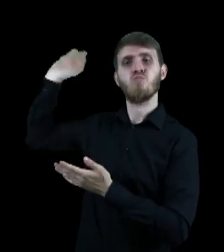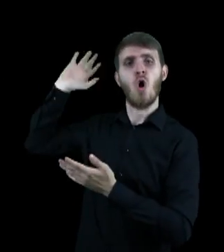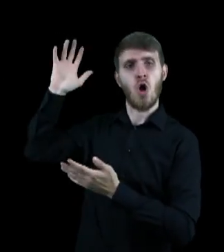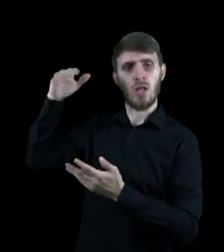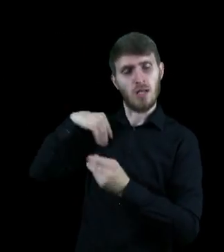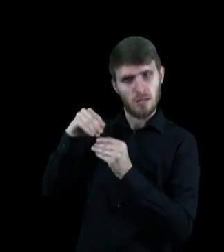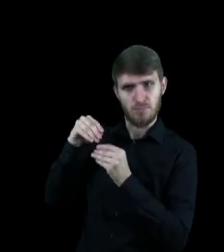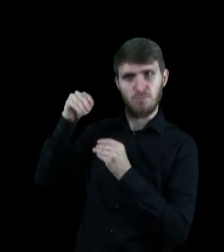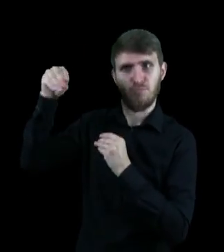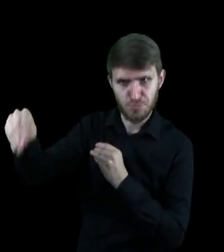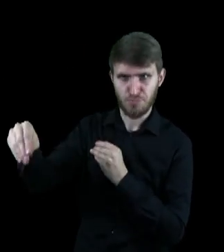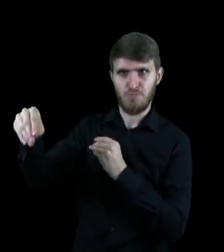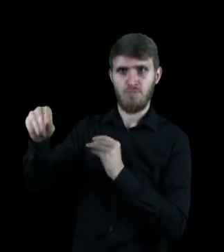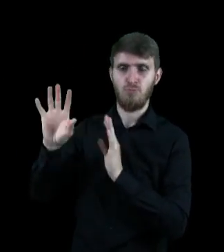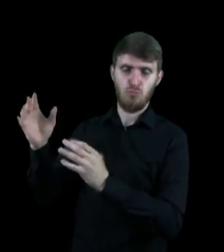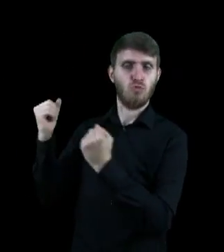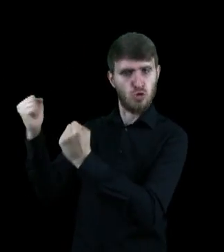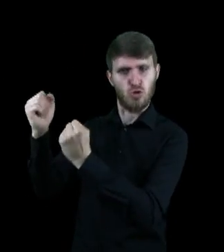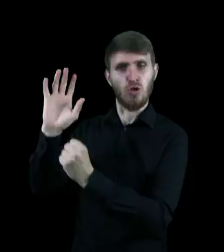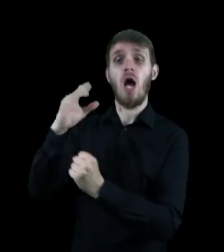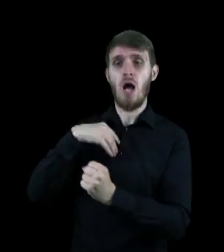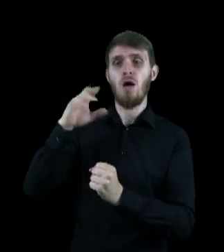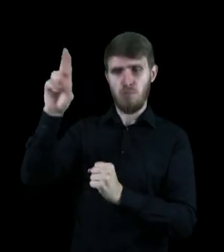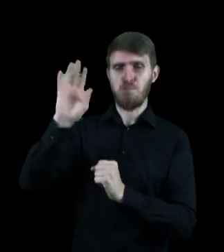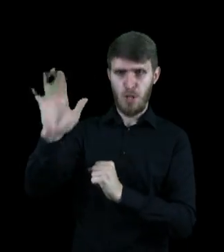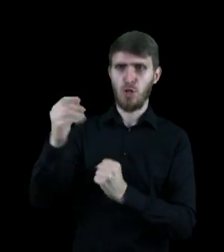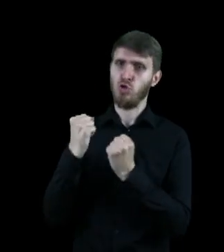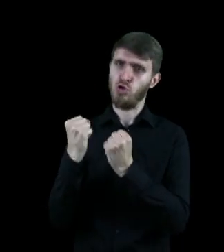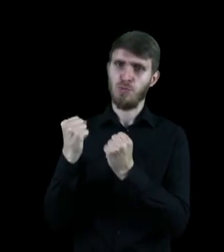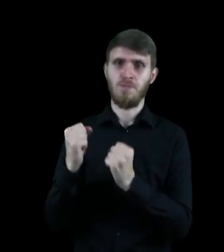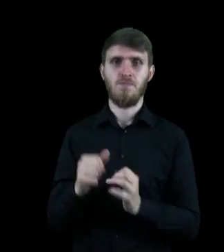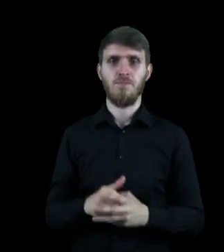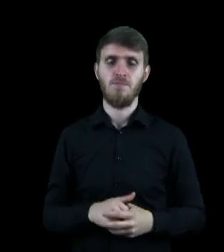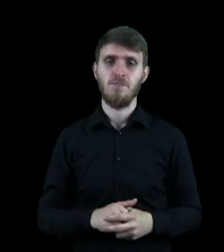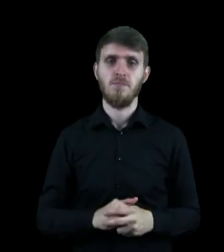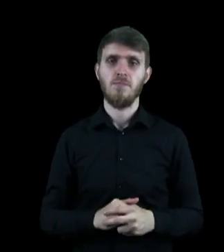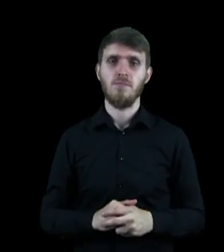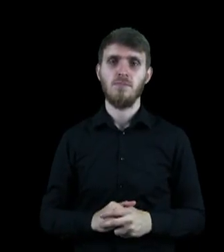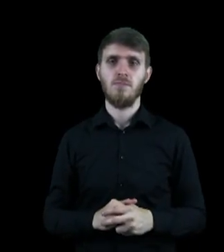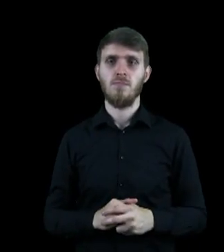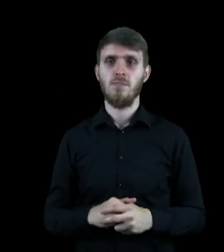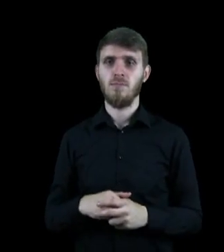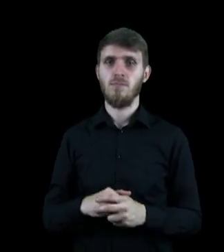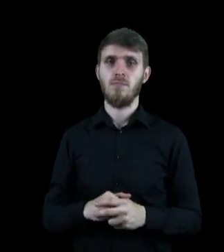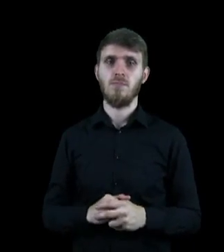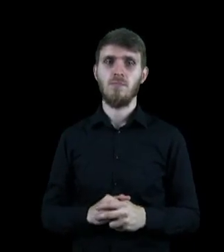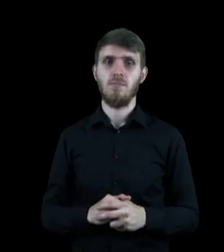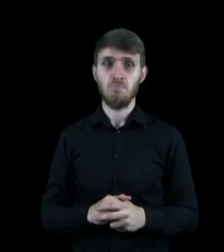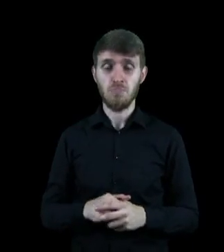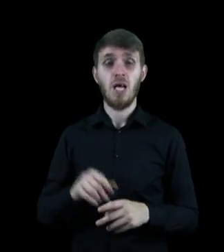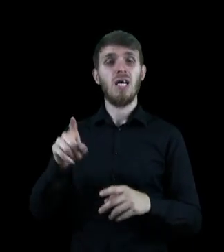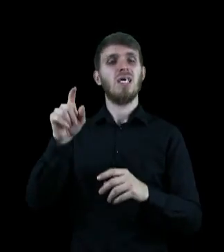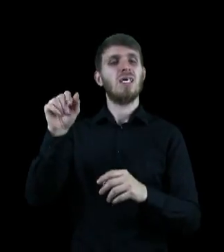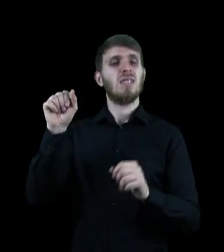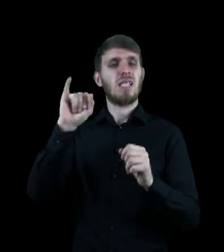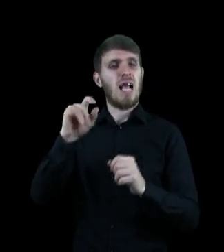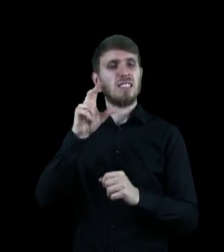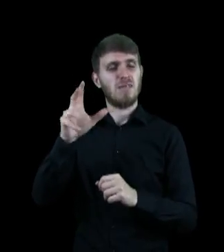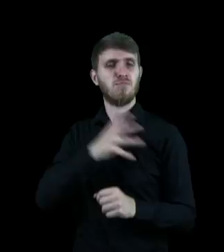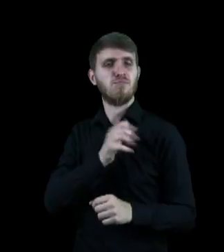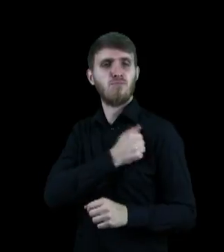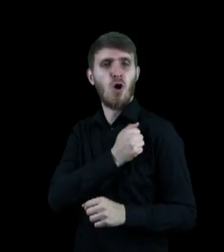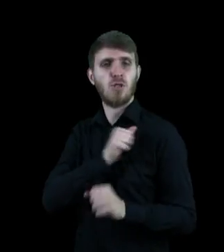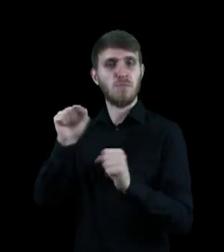dostaw, czyli podejrzewam, że mamy do czynienia z odroczoną płatnością za produkty. Kredyt